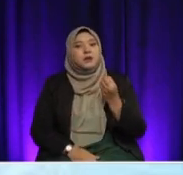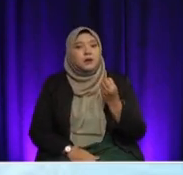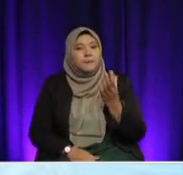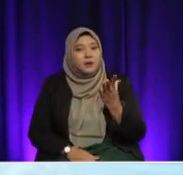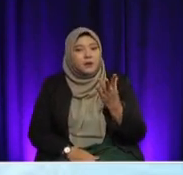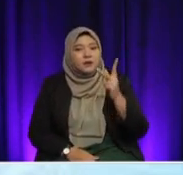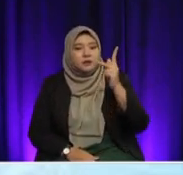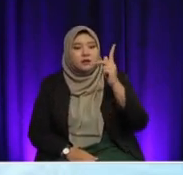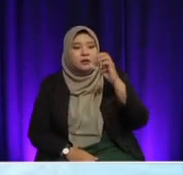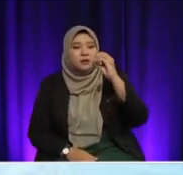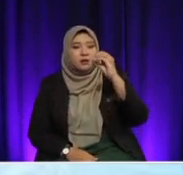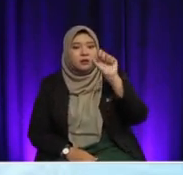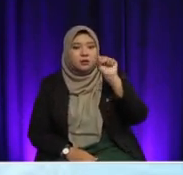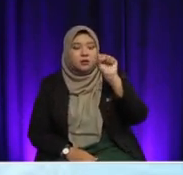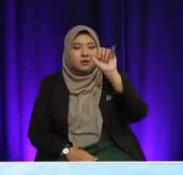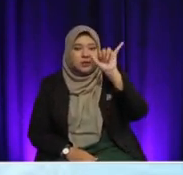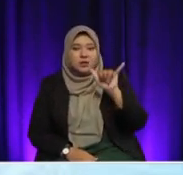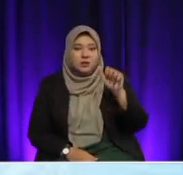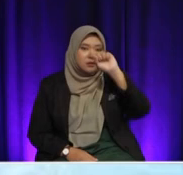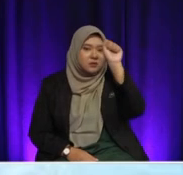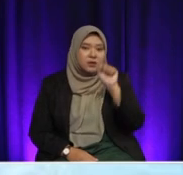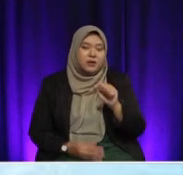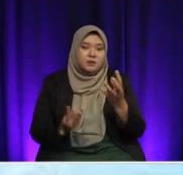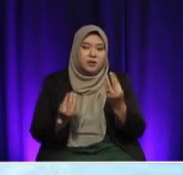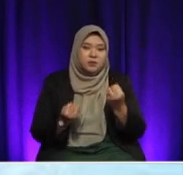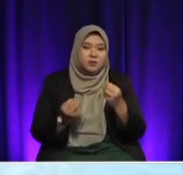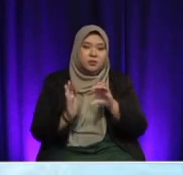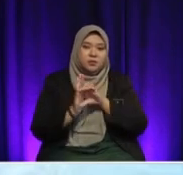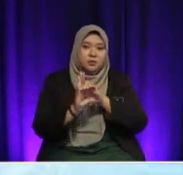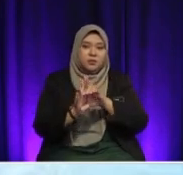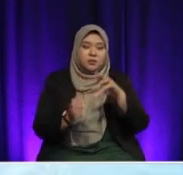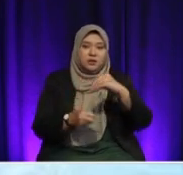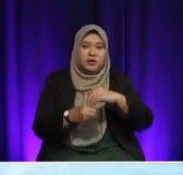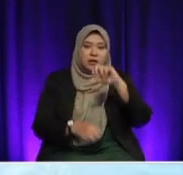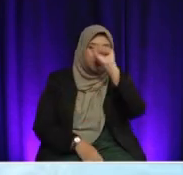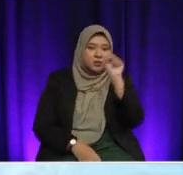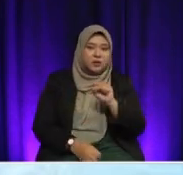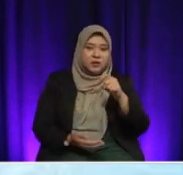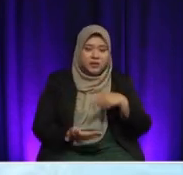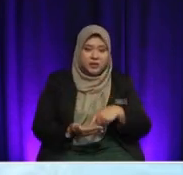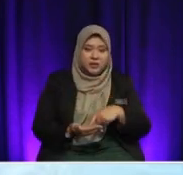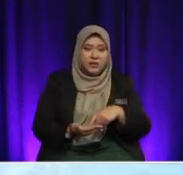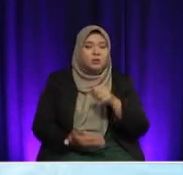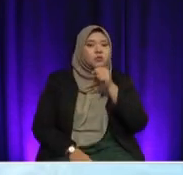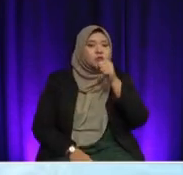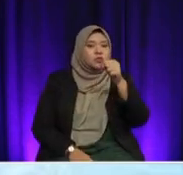menghasilkan 10 kg berbola ikan. Lepas tu soalan B, hitungkan kos